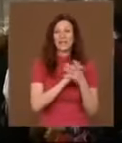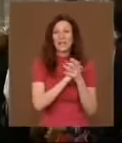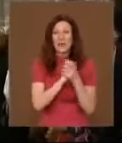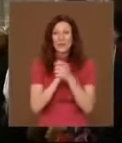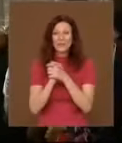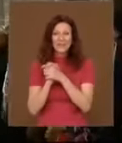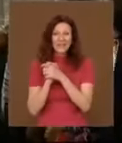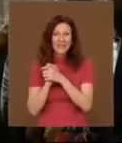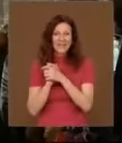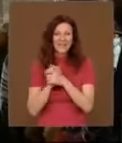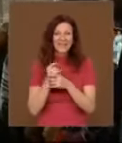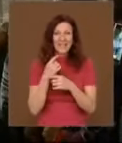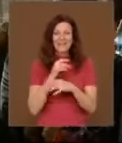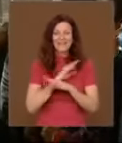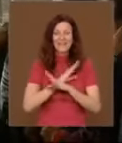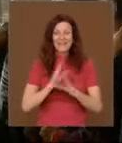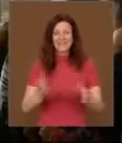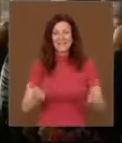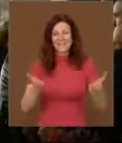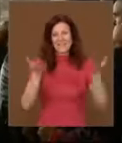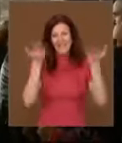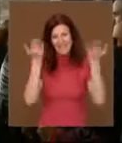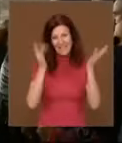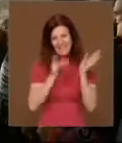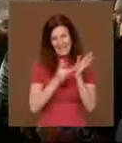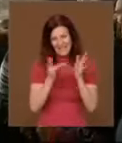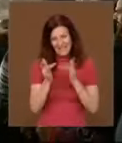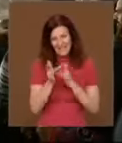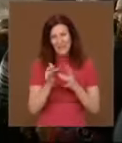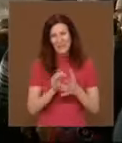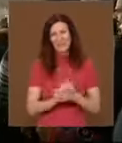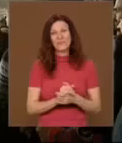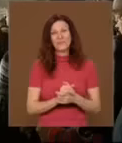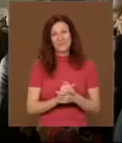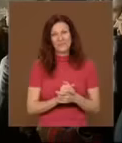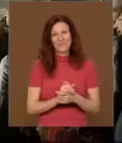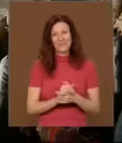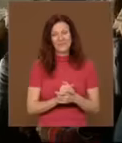поздравленията за възкресение Христово.